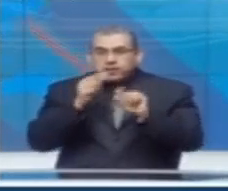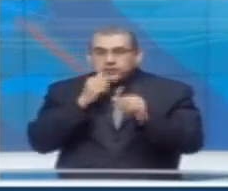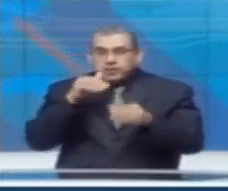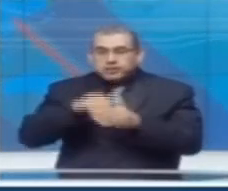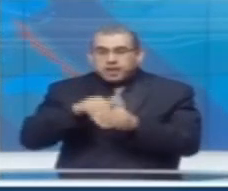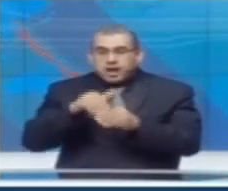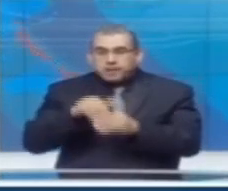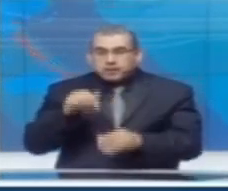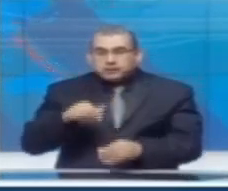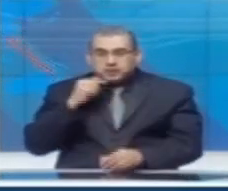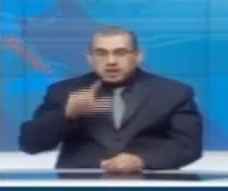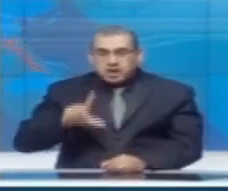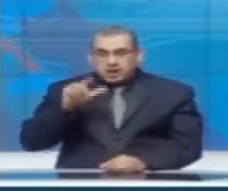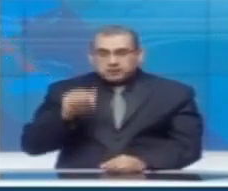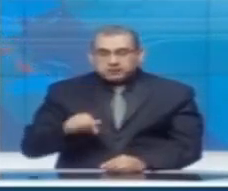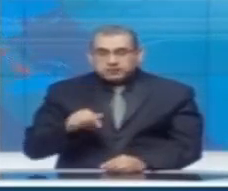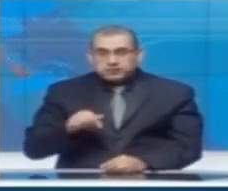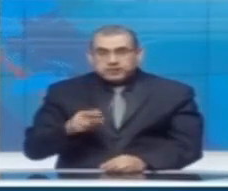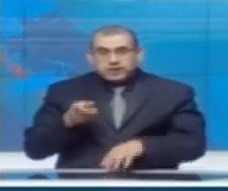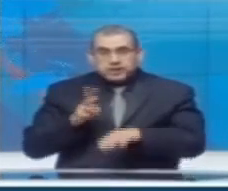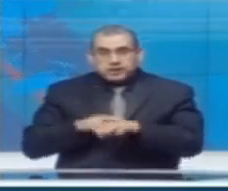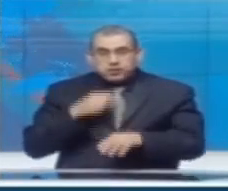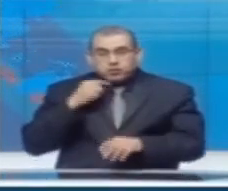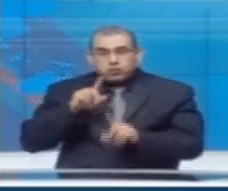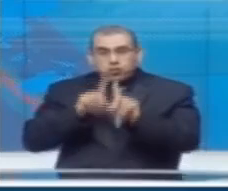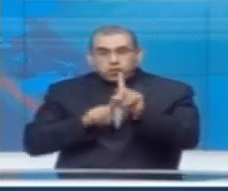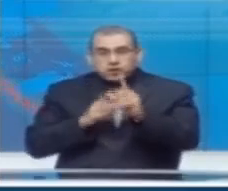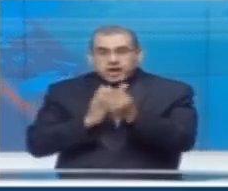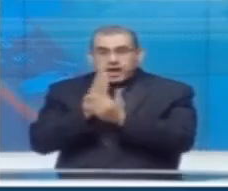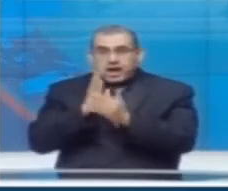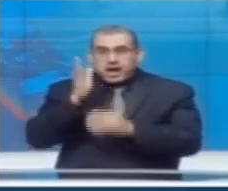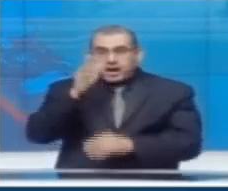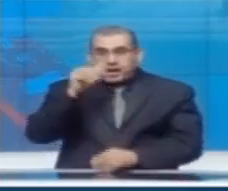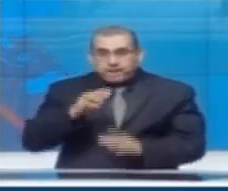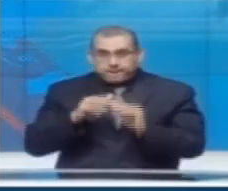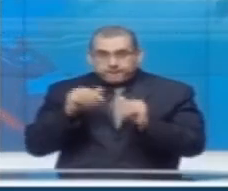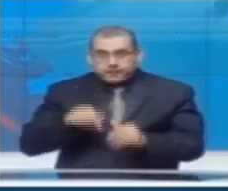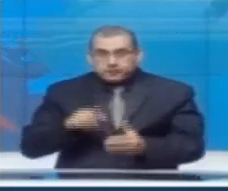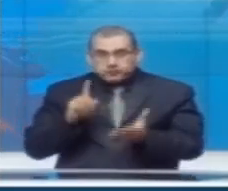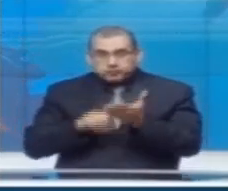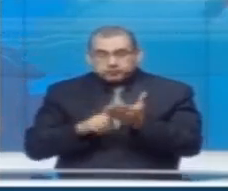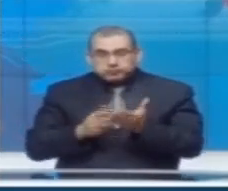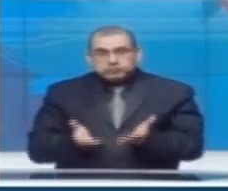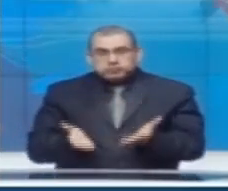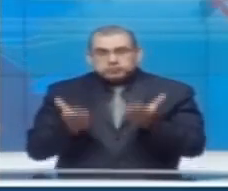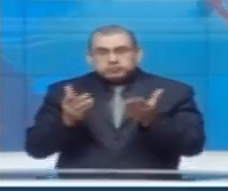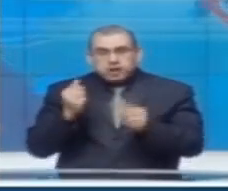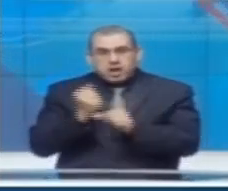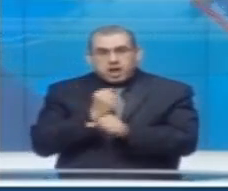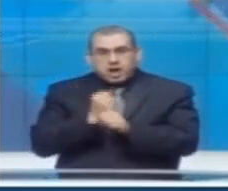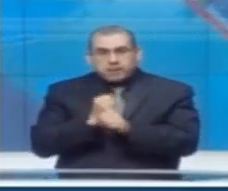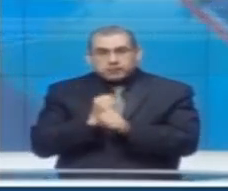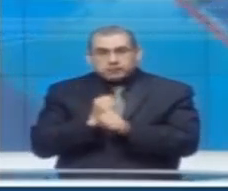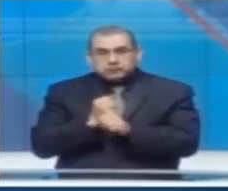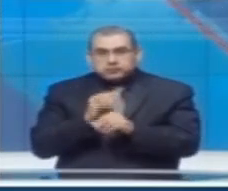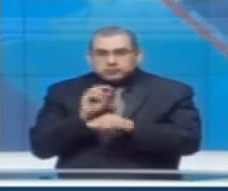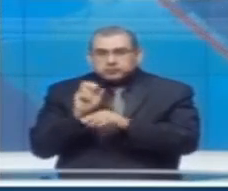بالانتخابات الرئاسية. أيضا وزارة الخارجية بدورها قامت بعمل